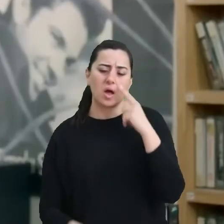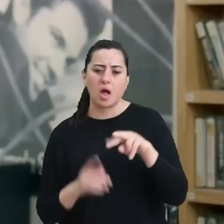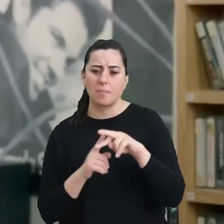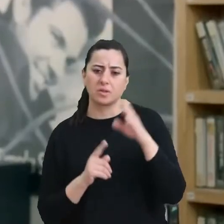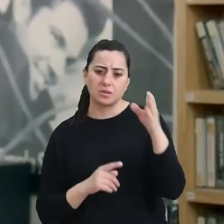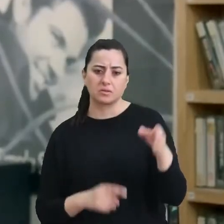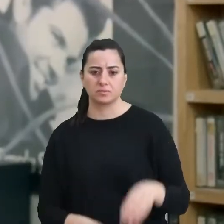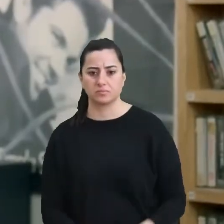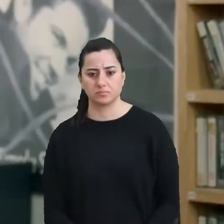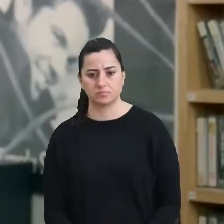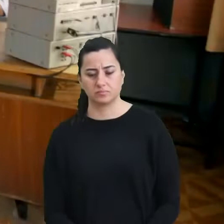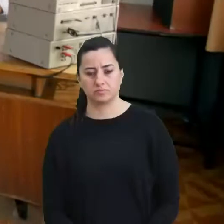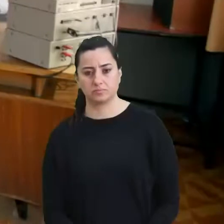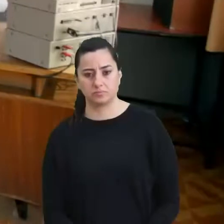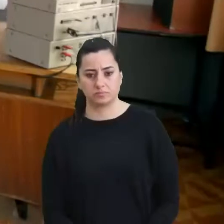Bir uğrasın İsmail bana dedi.